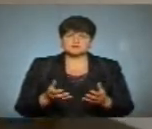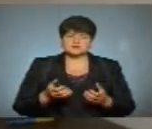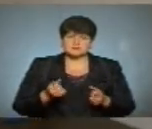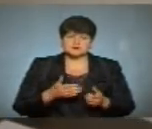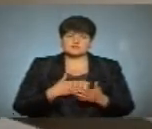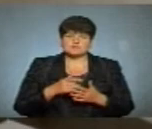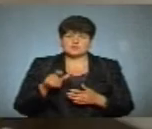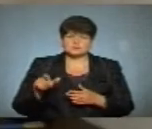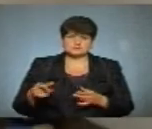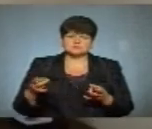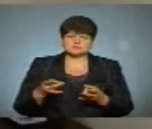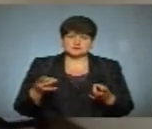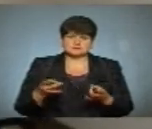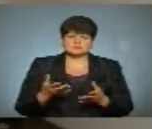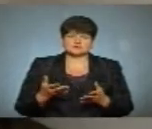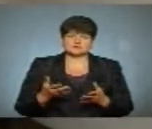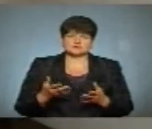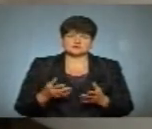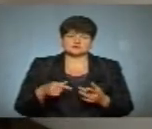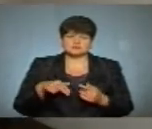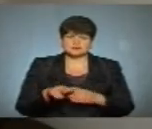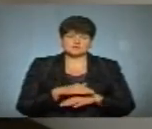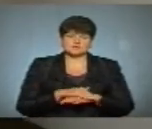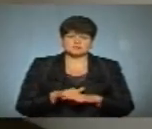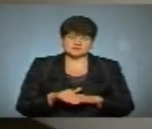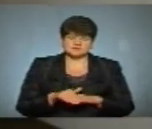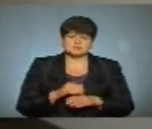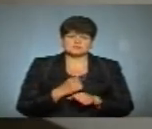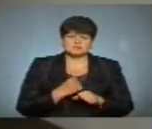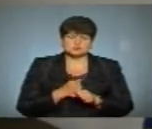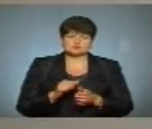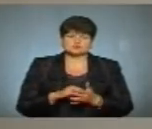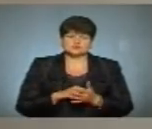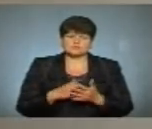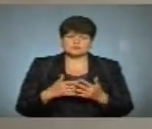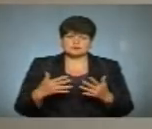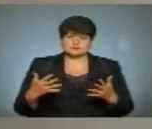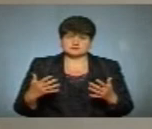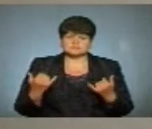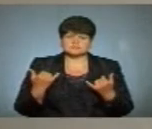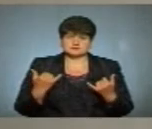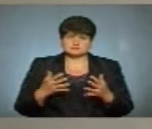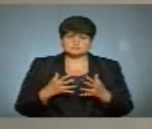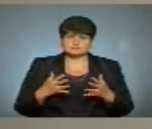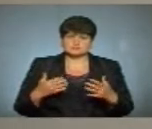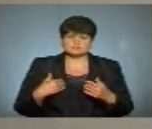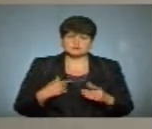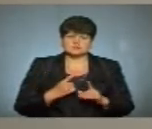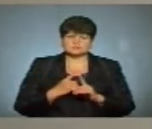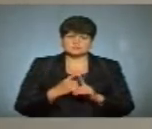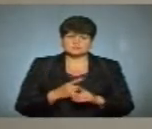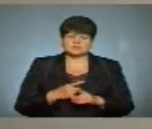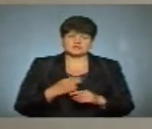громадян, якщо потрібно, йдемо по адресі, працюємо з документами. Зараз в основному в мене супровід по